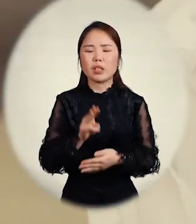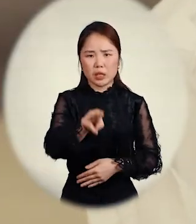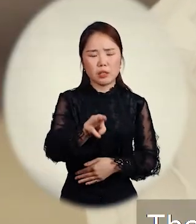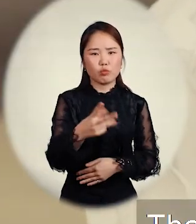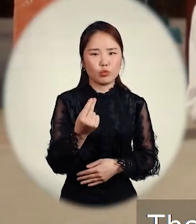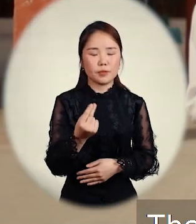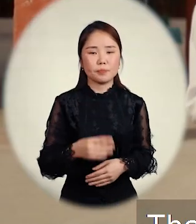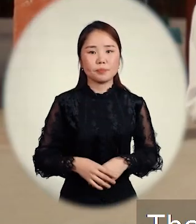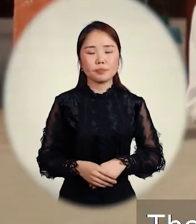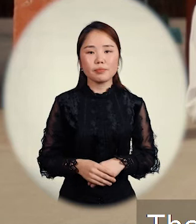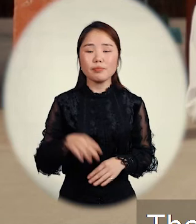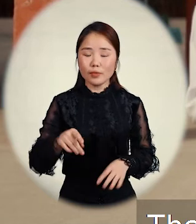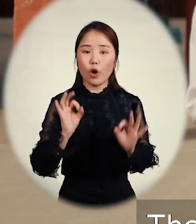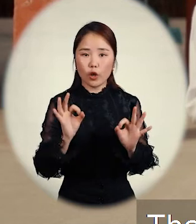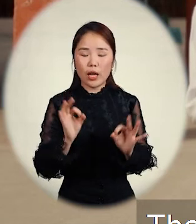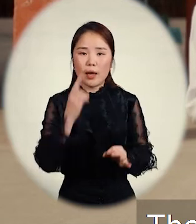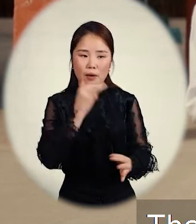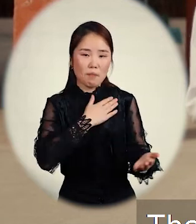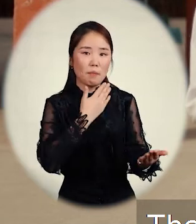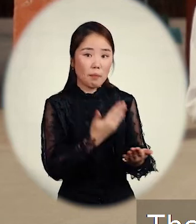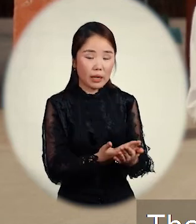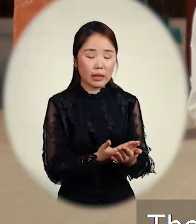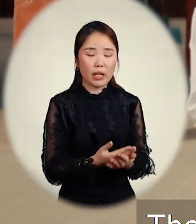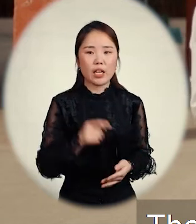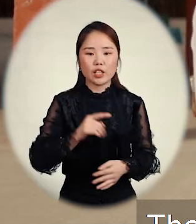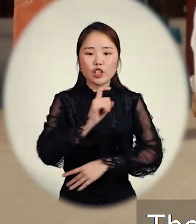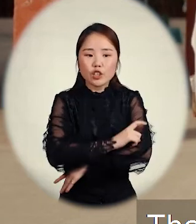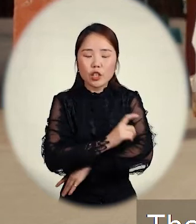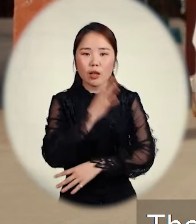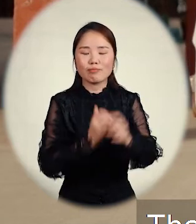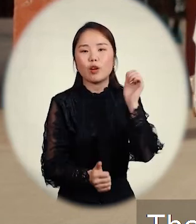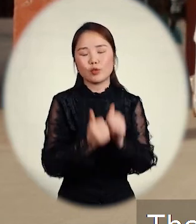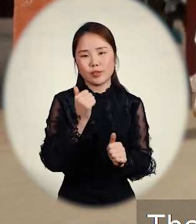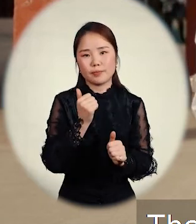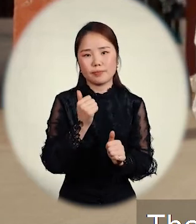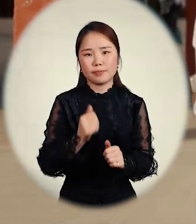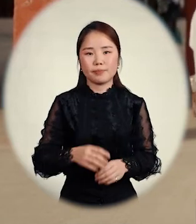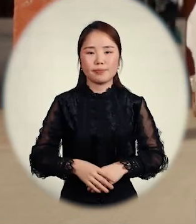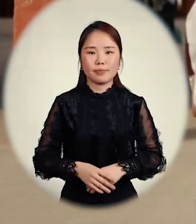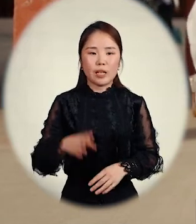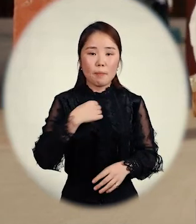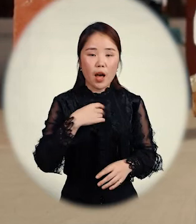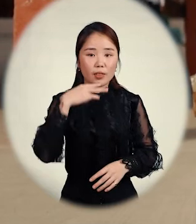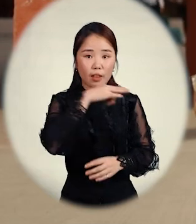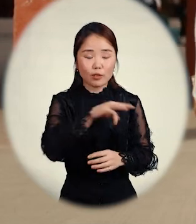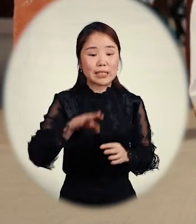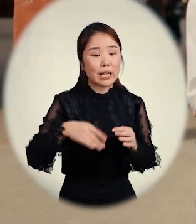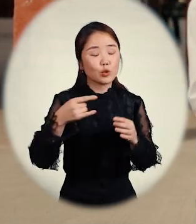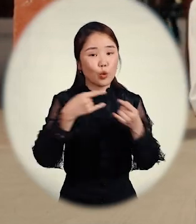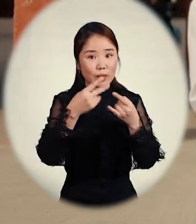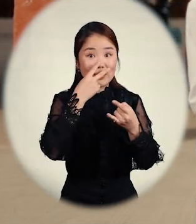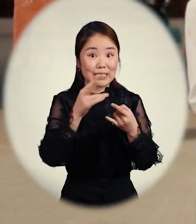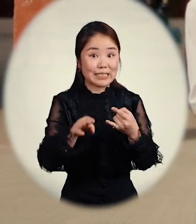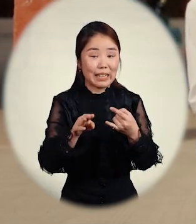дээ. За за окей. Маш их баярлалаа. Тэгээд хичээл номд нах өндөр өндөр амжилт хүсье өөрөө. Тэгээд дараа нэвтрүүлгээ хаан